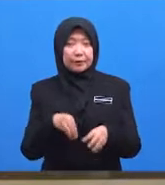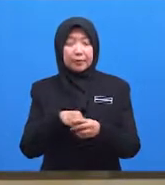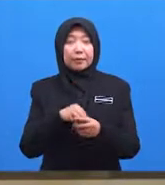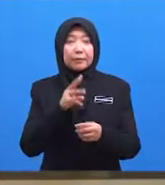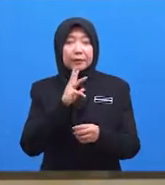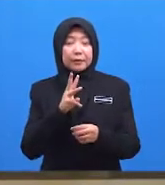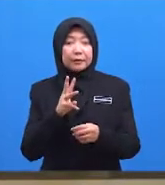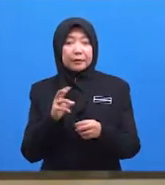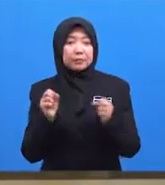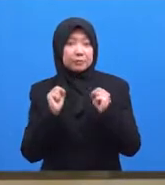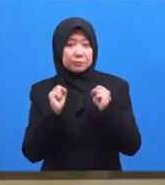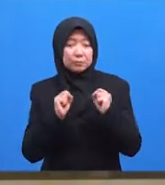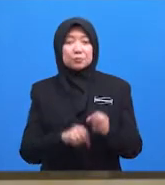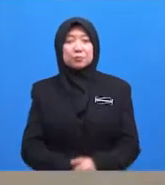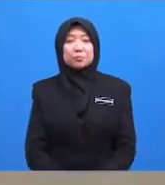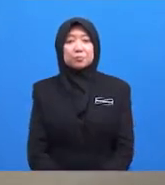berisi ais.